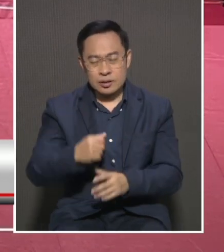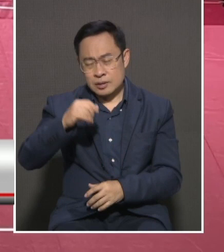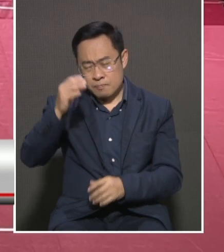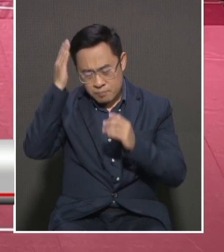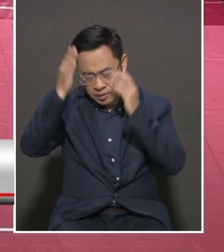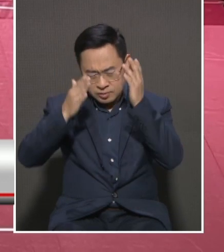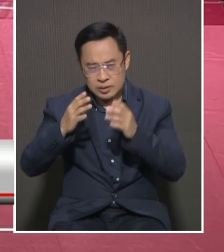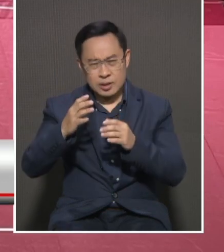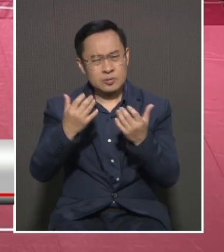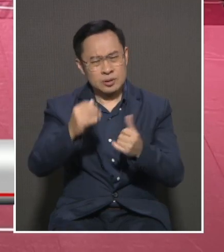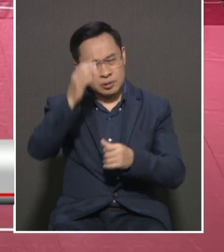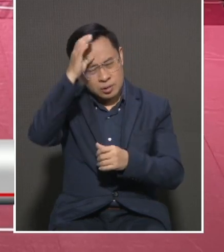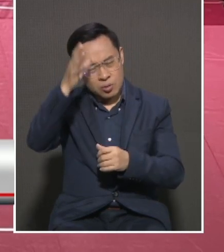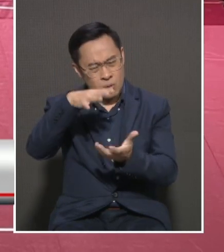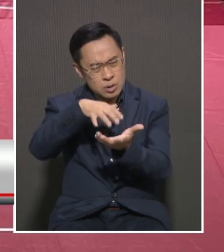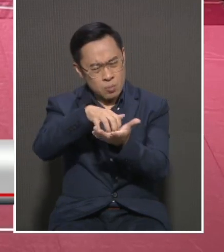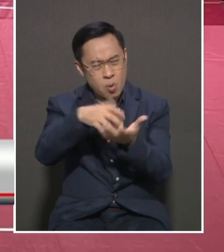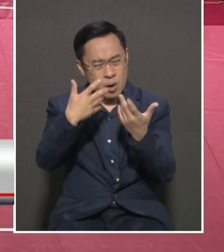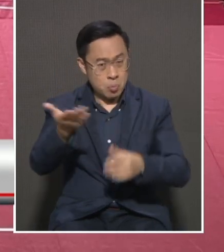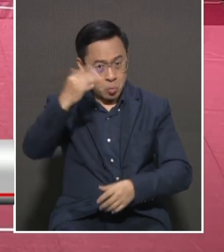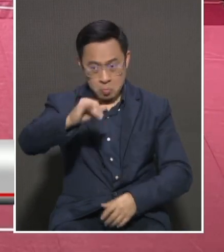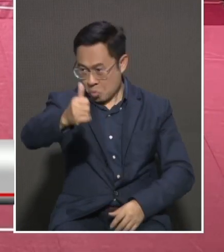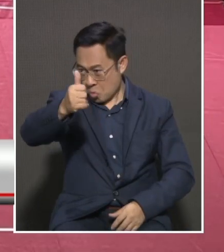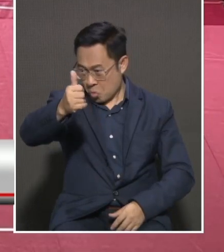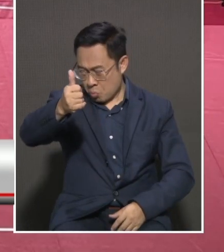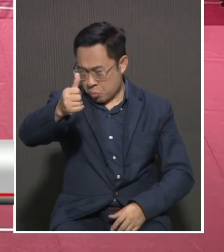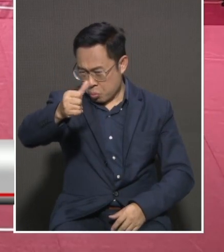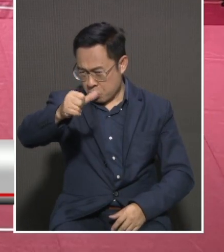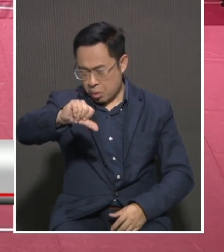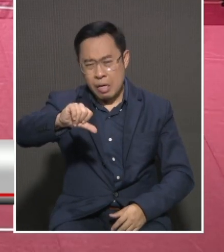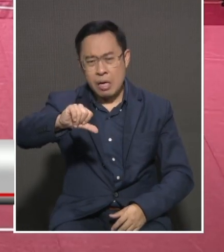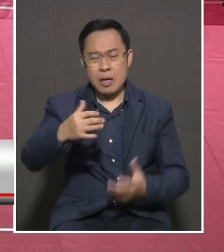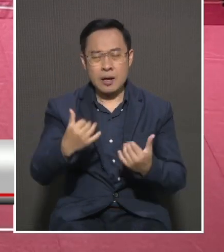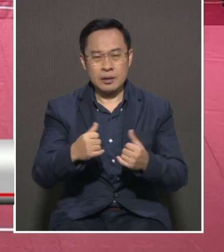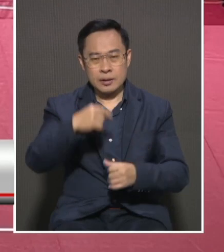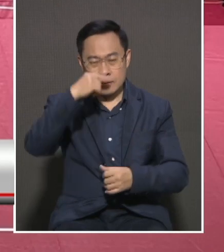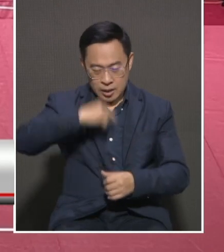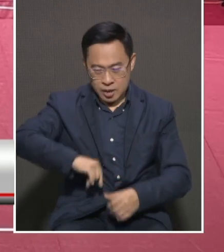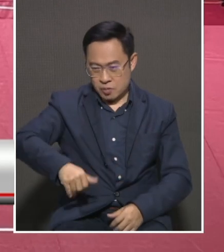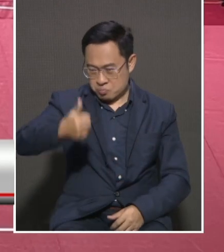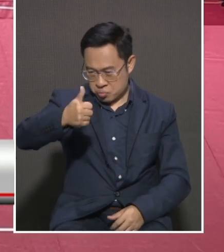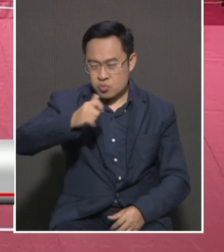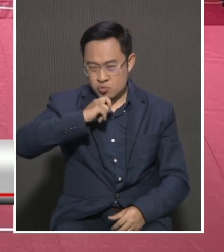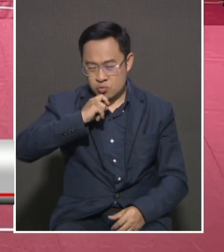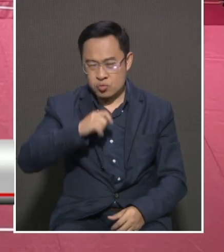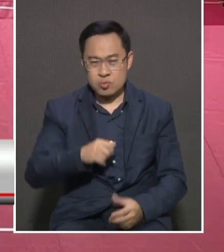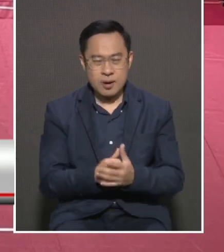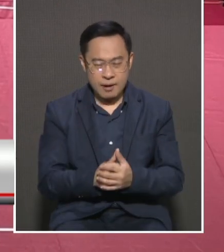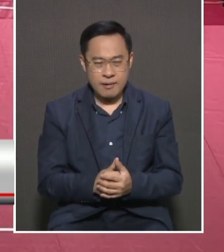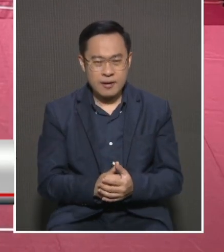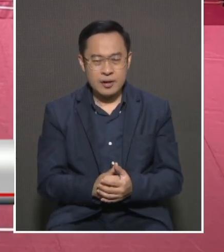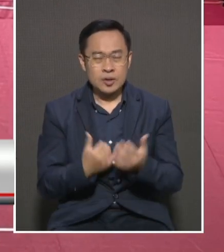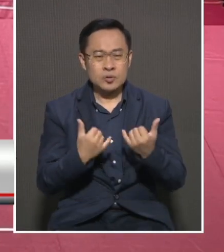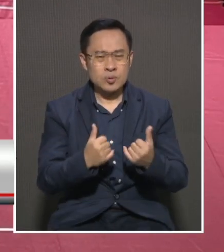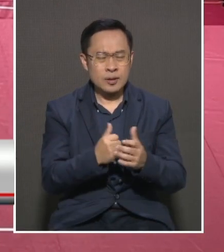กันทีนี้การแข่งขันในรอบชิงครั้งนี้ชิงแชมป์โลกนะคะทั้ง2ทีมก็สู้กันได้สูสีค่ะช่วงแต้มสำคัญสำ